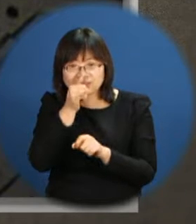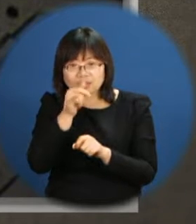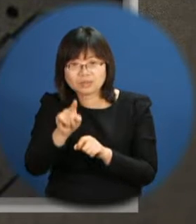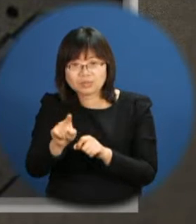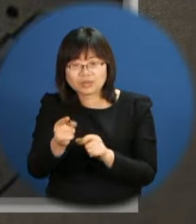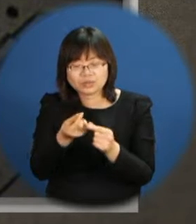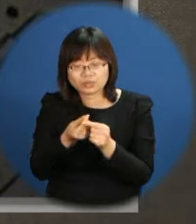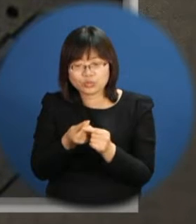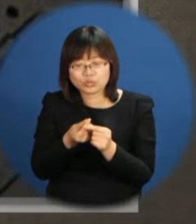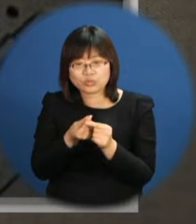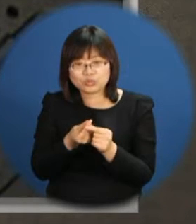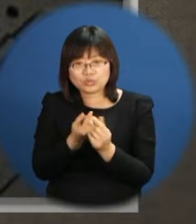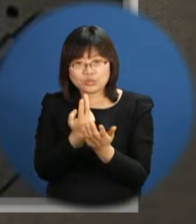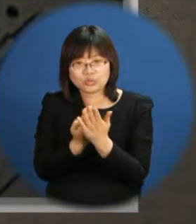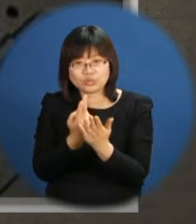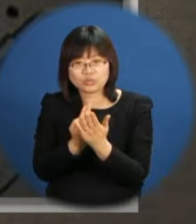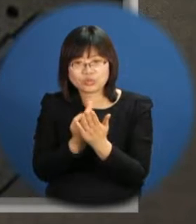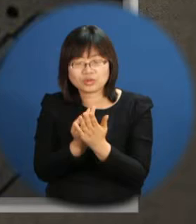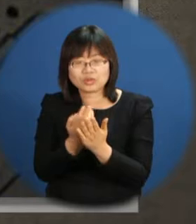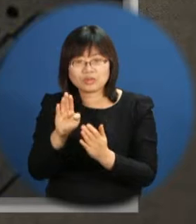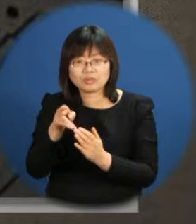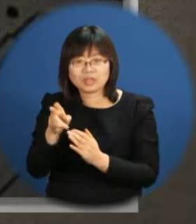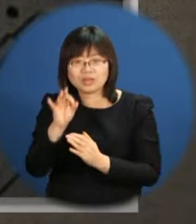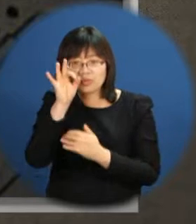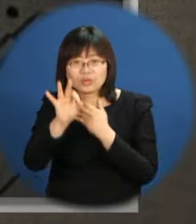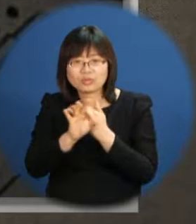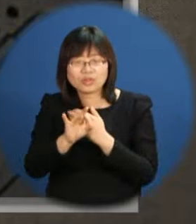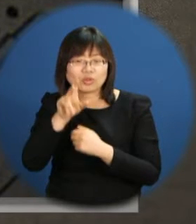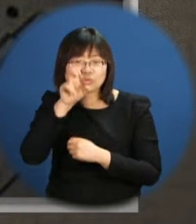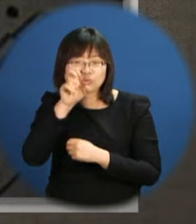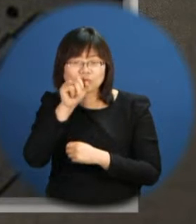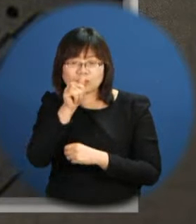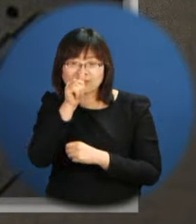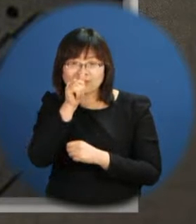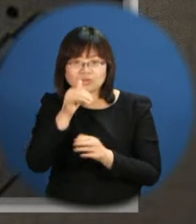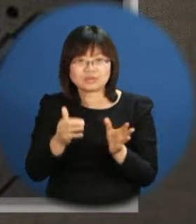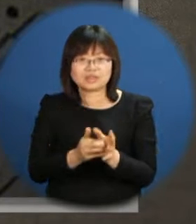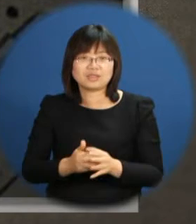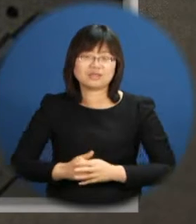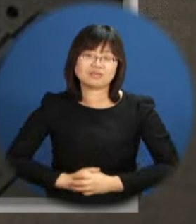조그만 유리병을 보면 거기 쥐가 있습니다